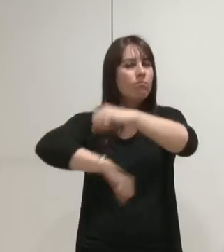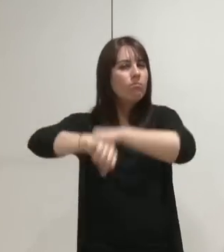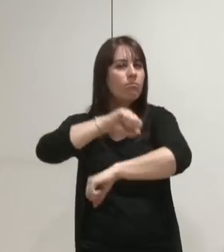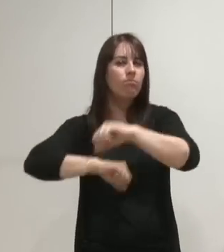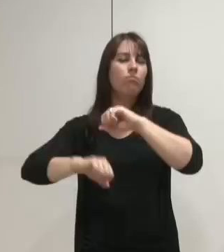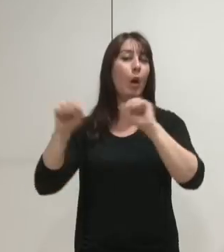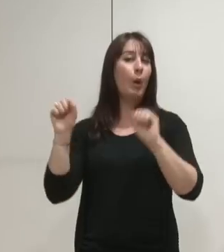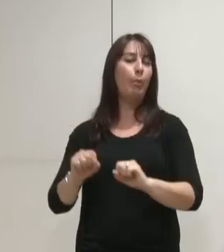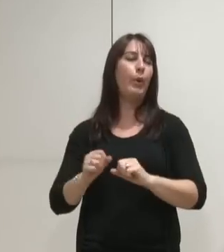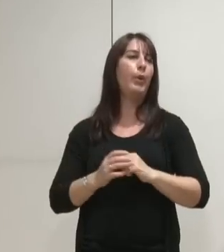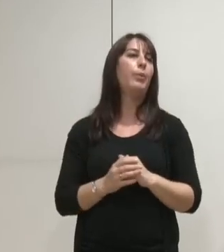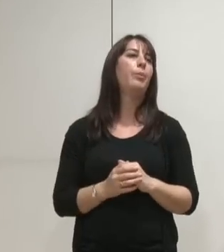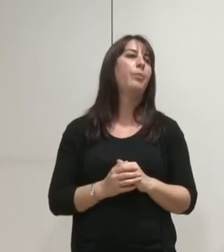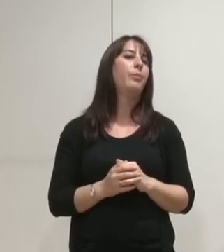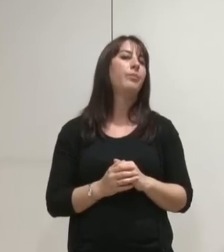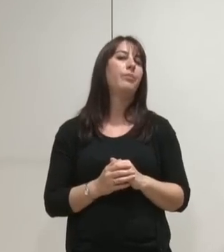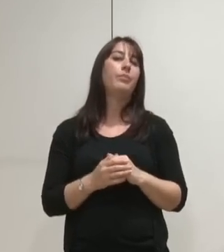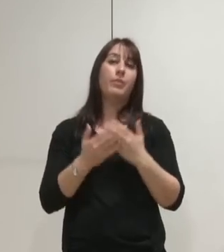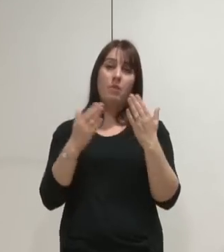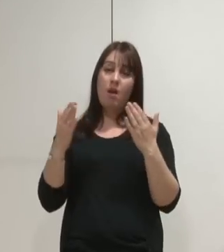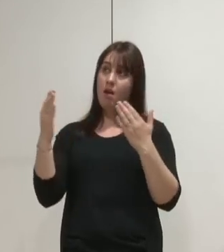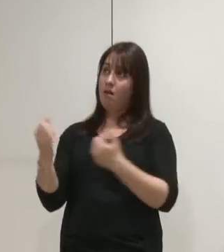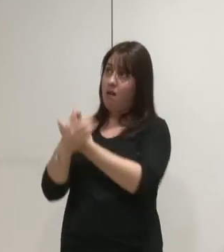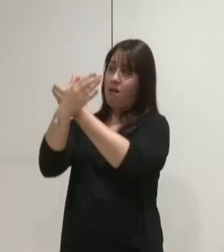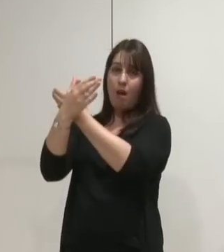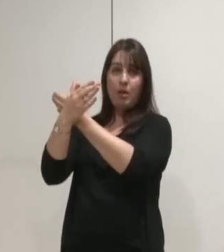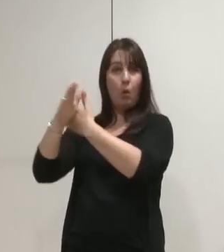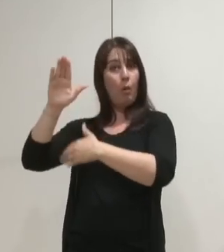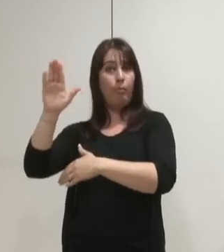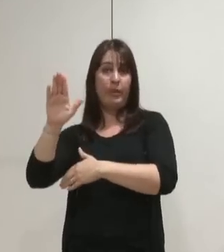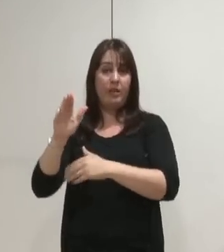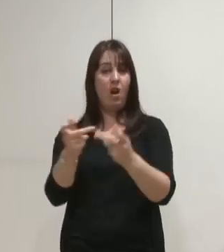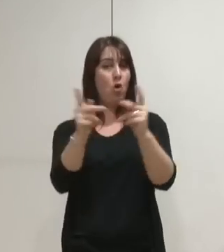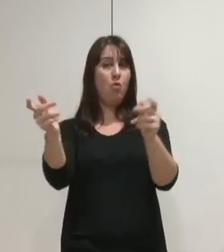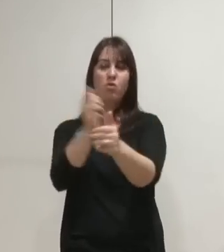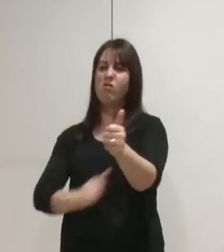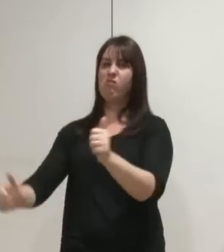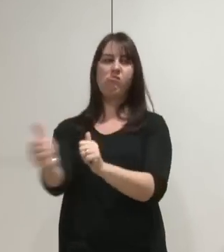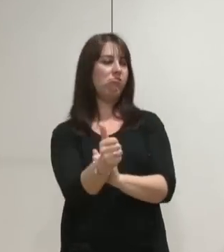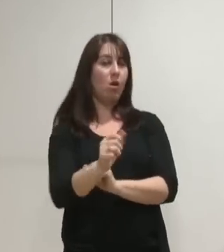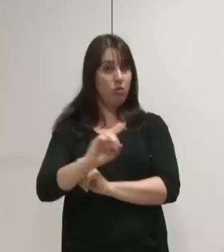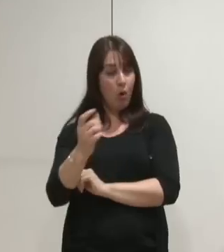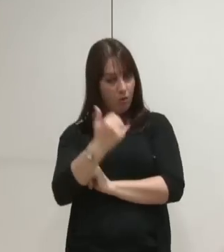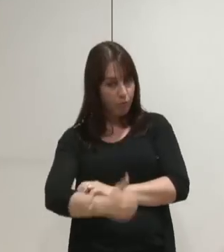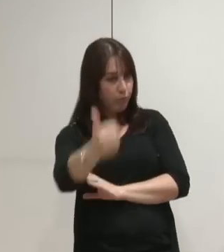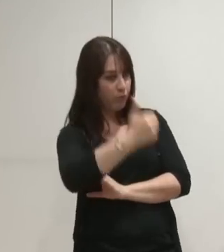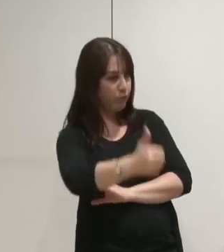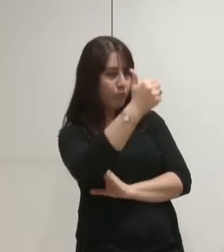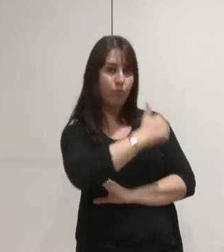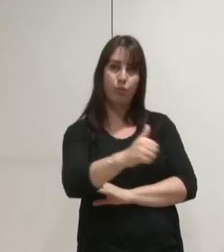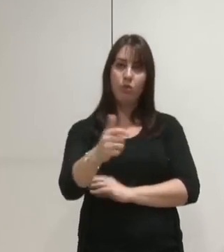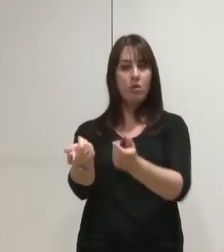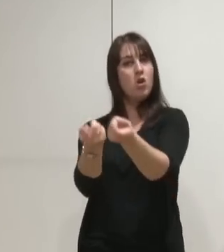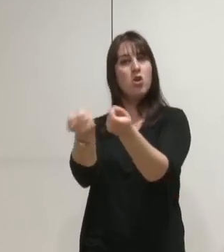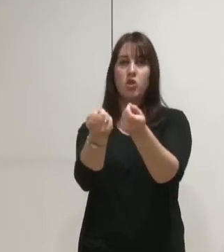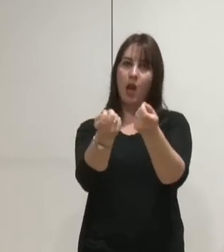Métro mais encore une fois la Métro n'a pas voation substituer aux communes qui doivent mettre en œuvre de manière indépendante je